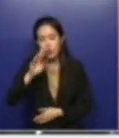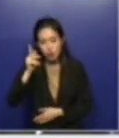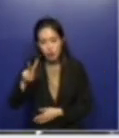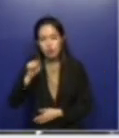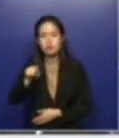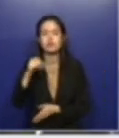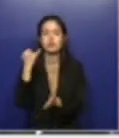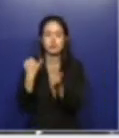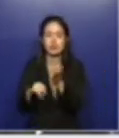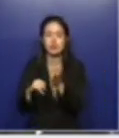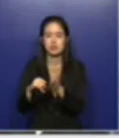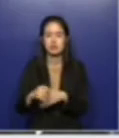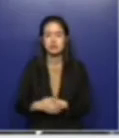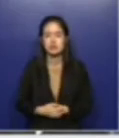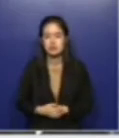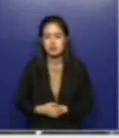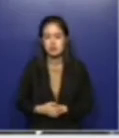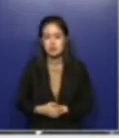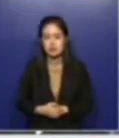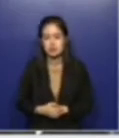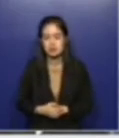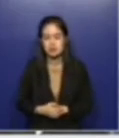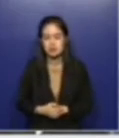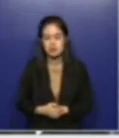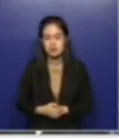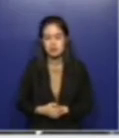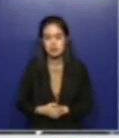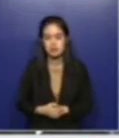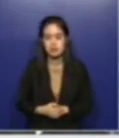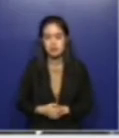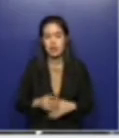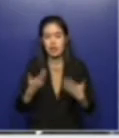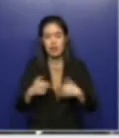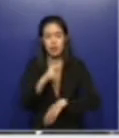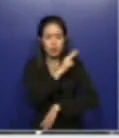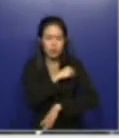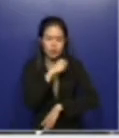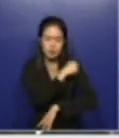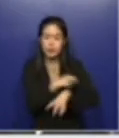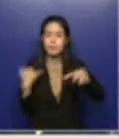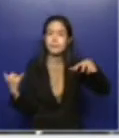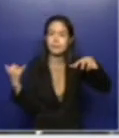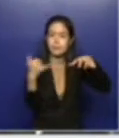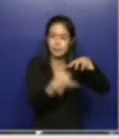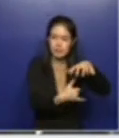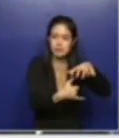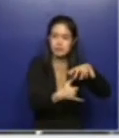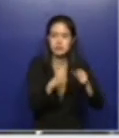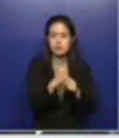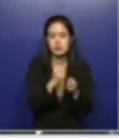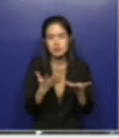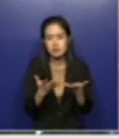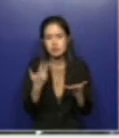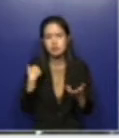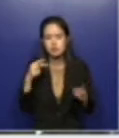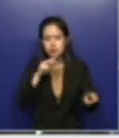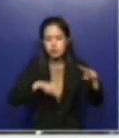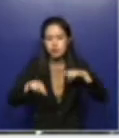ที่ปล่อยให้เหตุการณ์มันเกิดอย่างเงี้ยแล้วกว่าที่จะไปโรงพยาบาลได้นะครับตะเวน